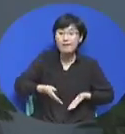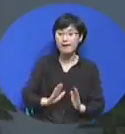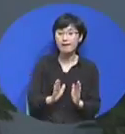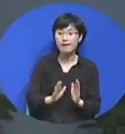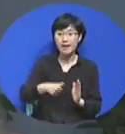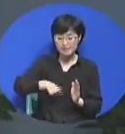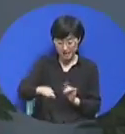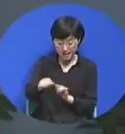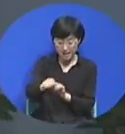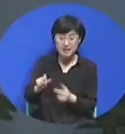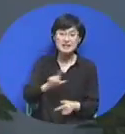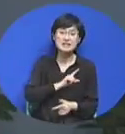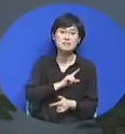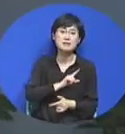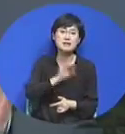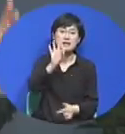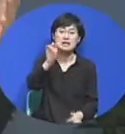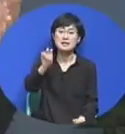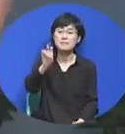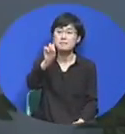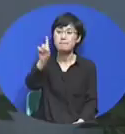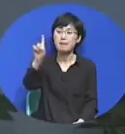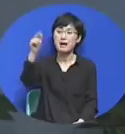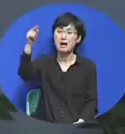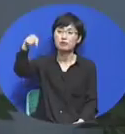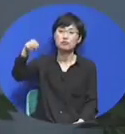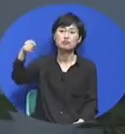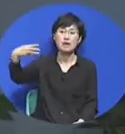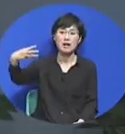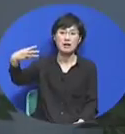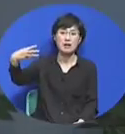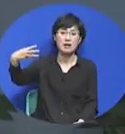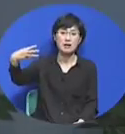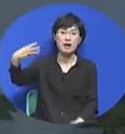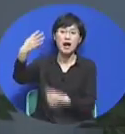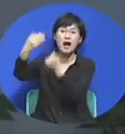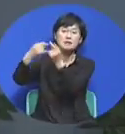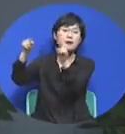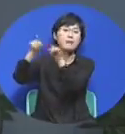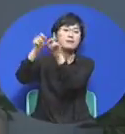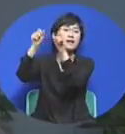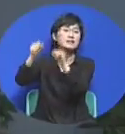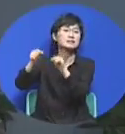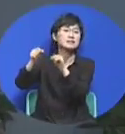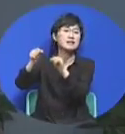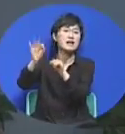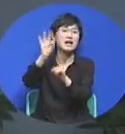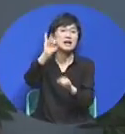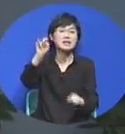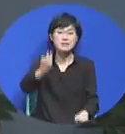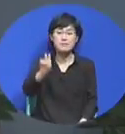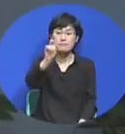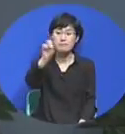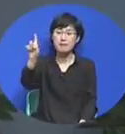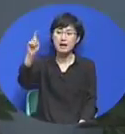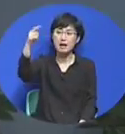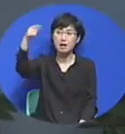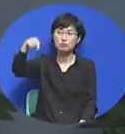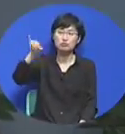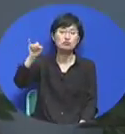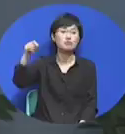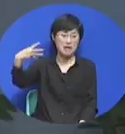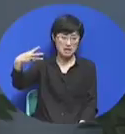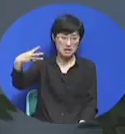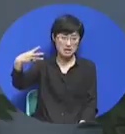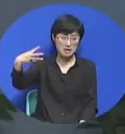Emmanuel. 그리스도로 말미암아 성령의 역사로 말미암아 처녀가 아들을 낳을 것이니 그 이름이 임마누엘이라 하라. Through the work of the Holy Spirit,